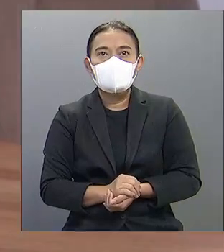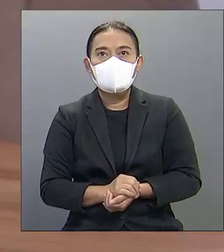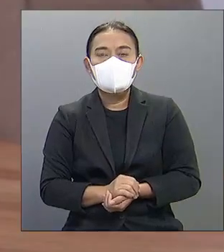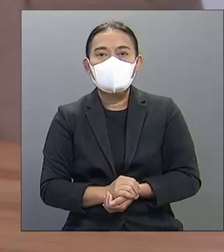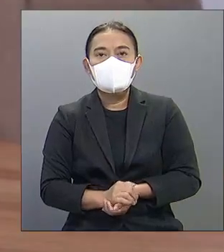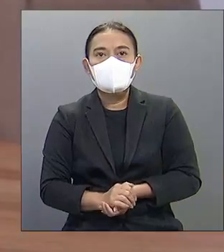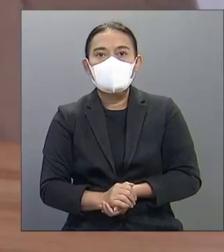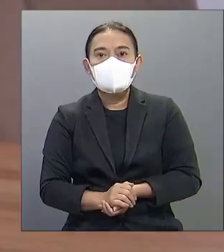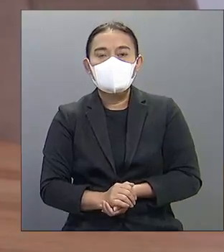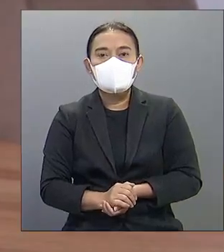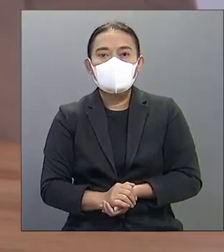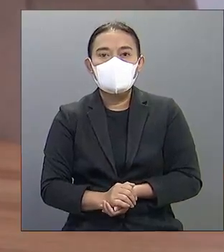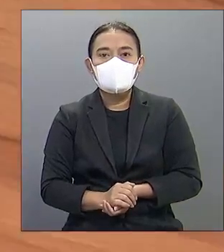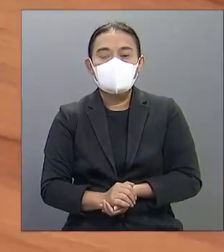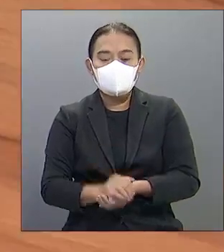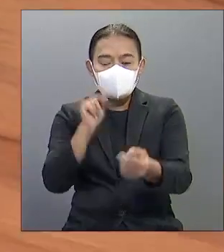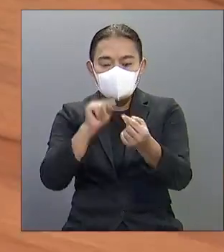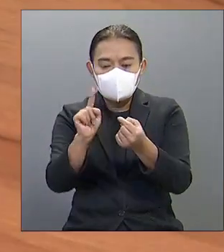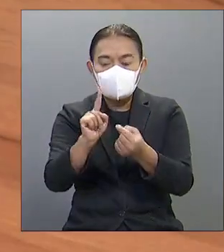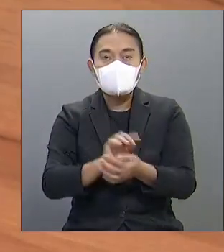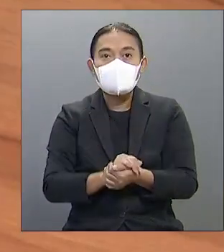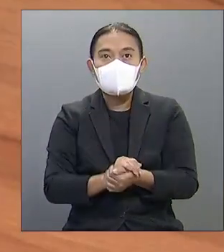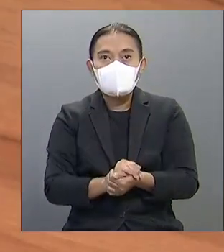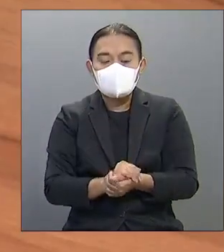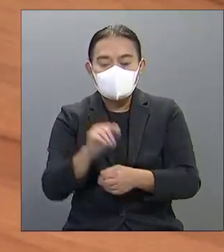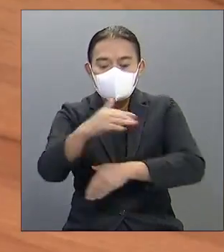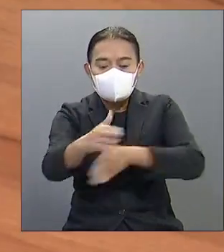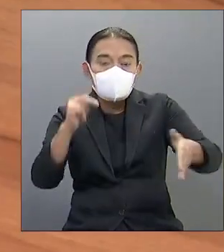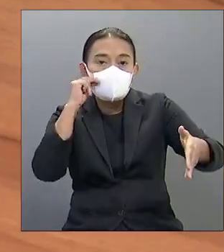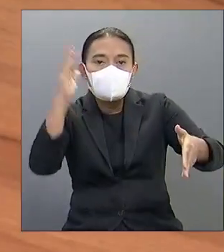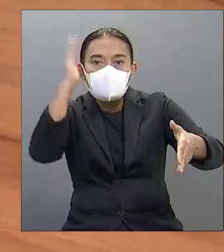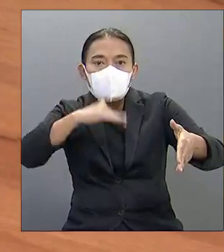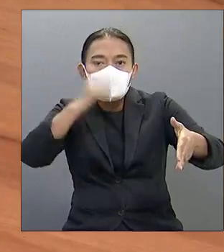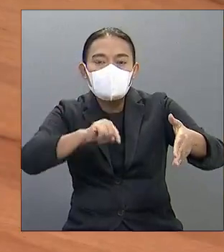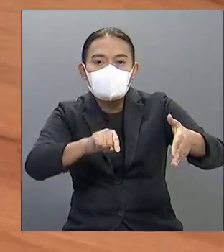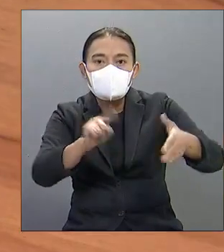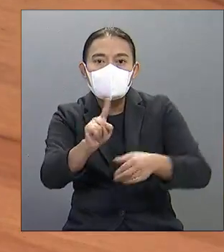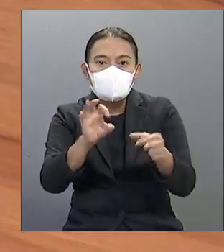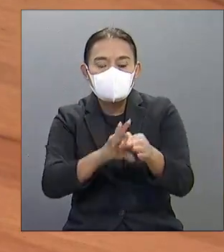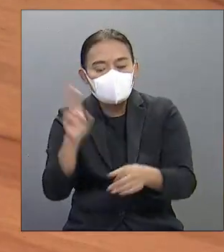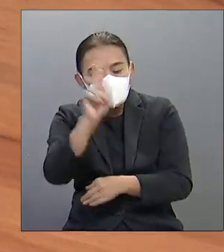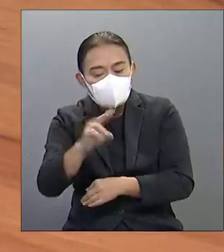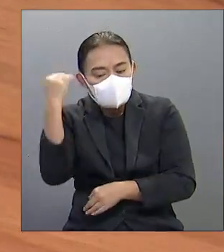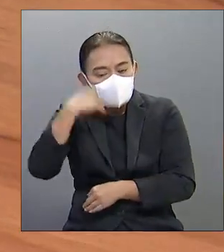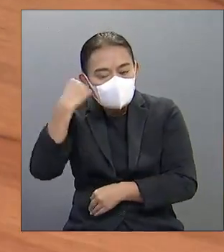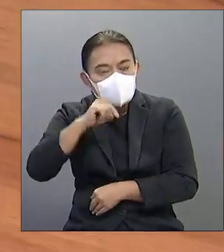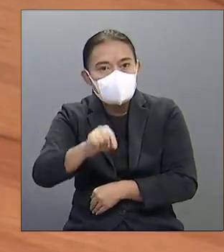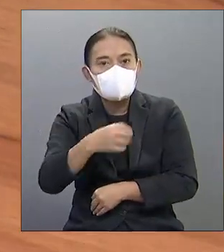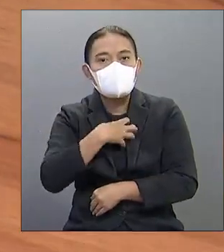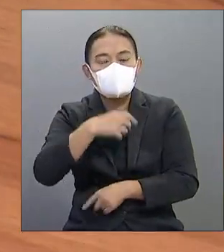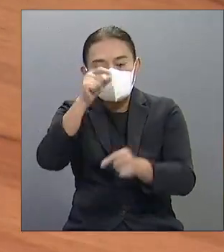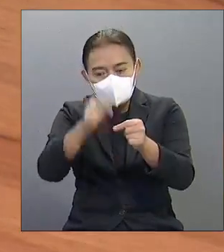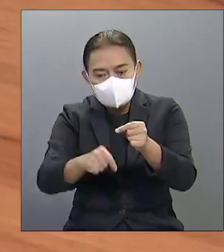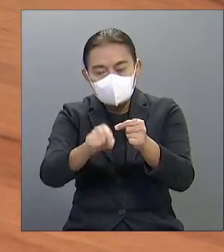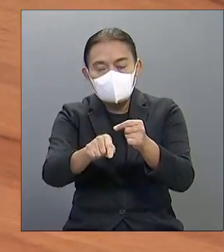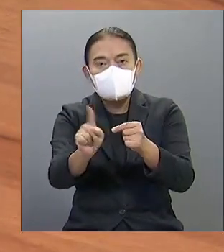ะใช้การดับกลิ่นห้องน้ำนะคะที่มีคนใช้บ่อยๆนะคะแล้วก็อยากที่จะประหยัดใน